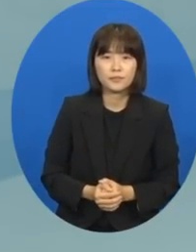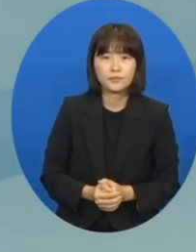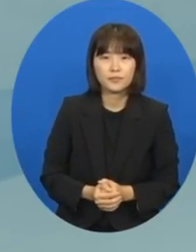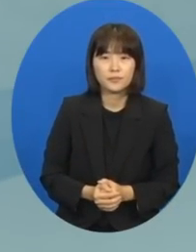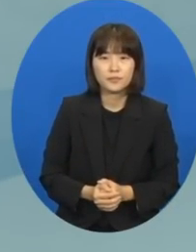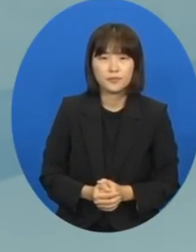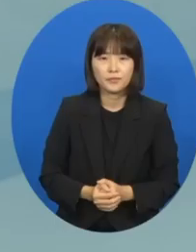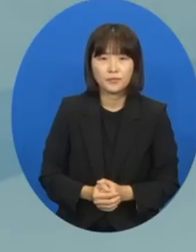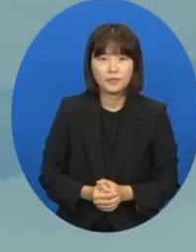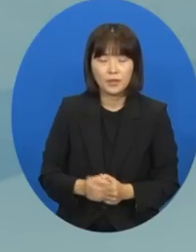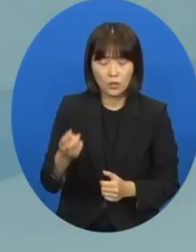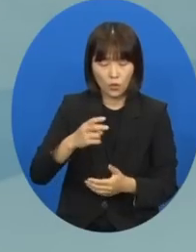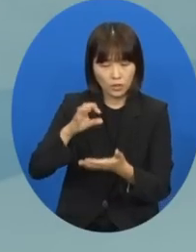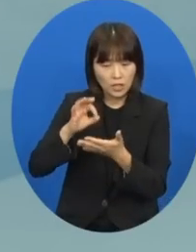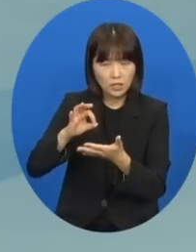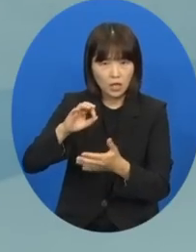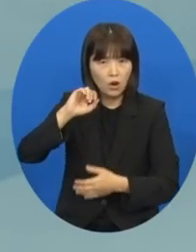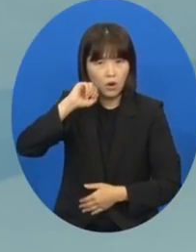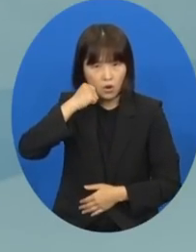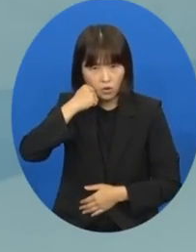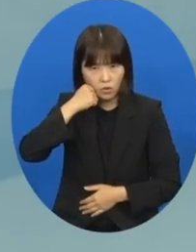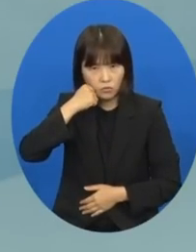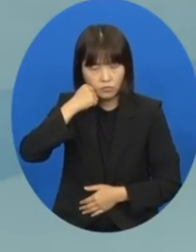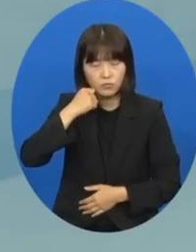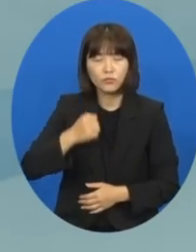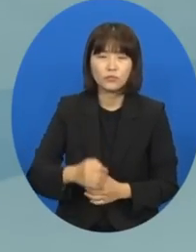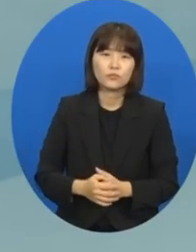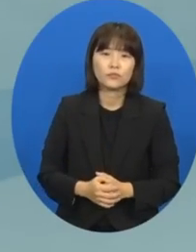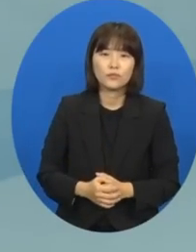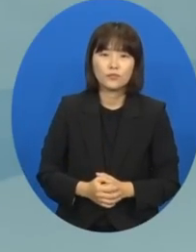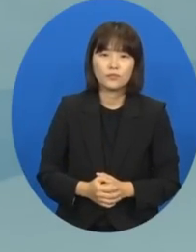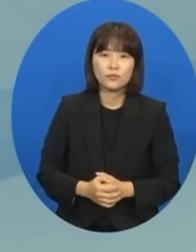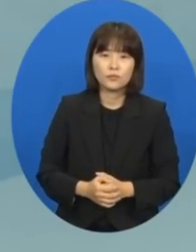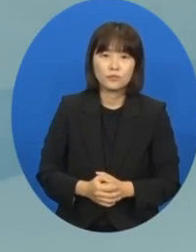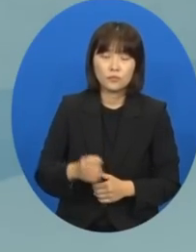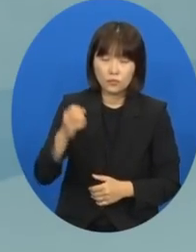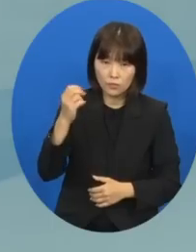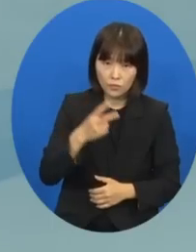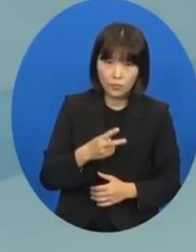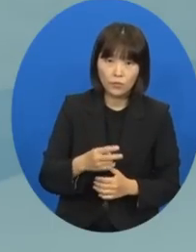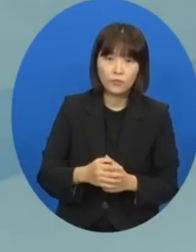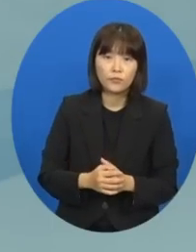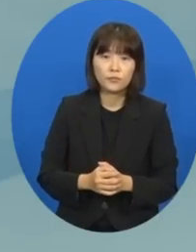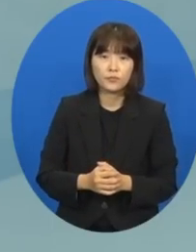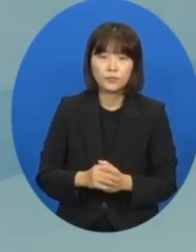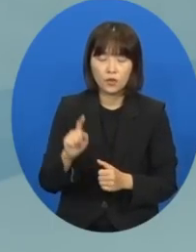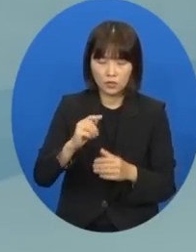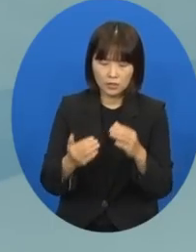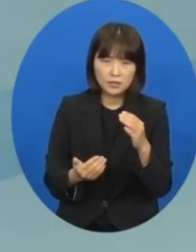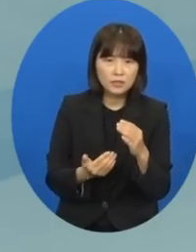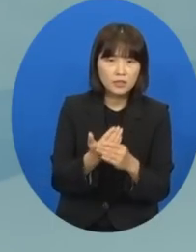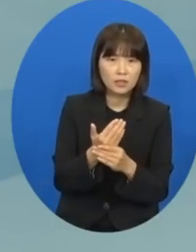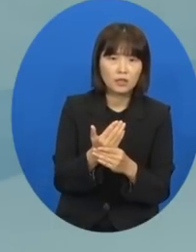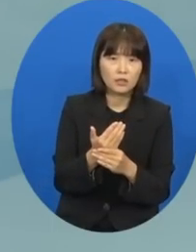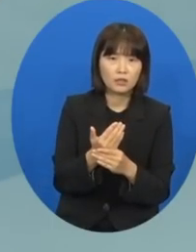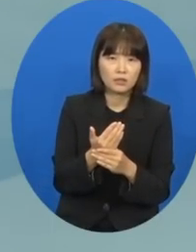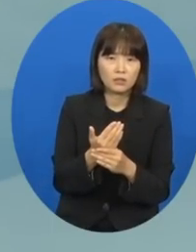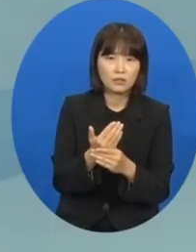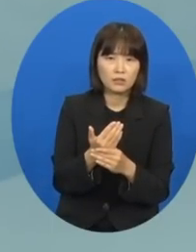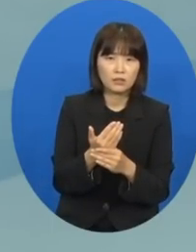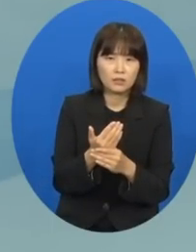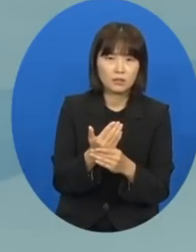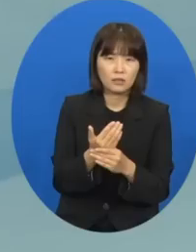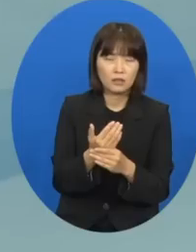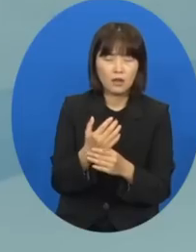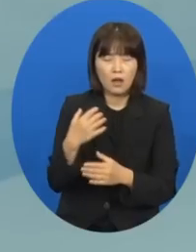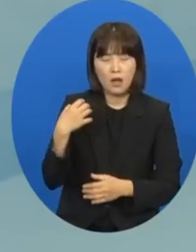혹은 재정적인 어려움, 아주 일반적인 것 중에 하나입니다. 또한 뭐가 있냐면 어떤 사건이 갑자기 정말 감당할